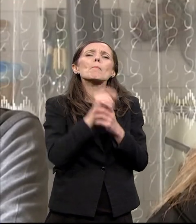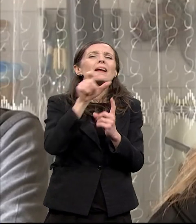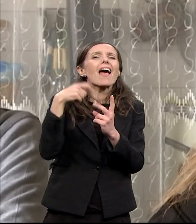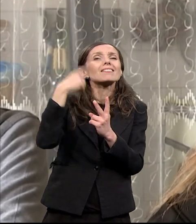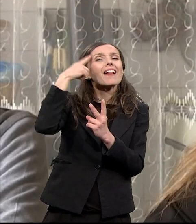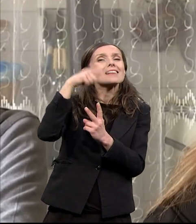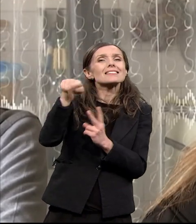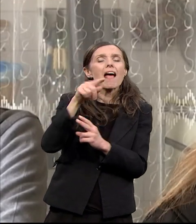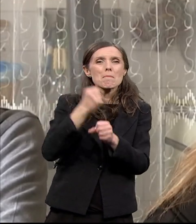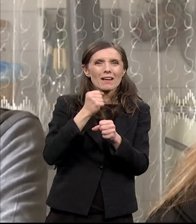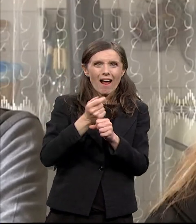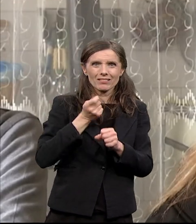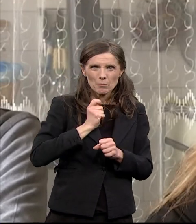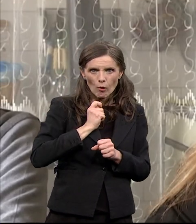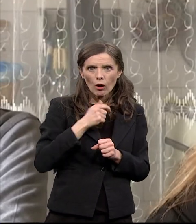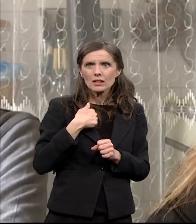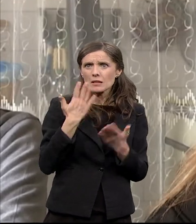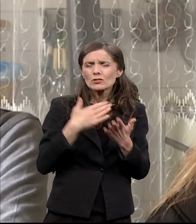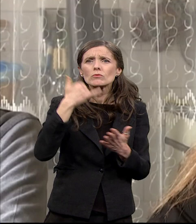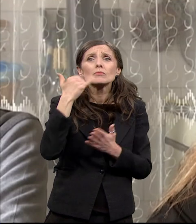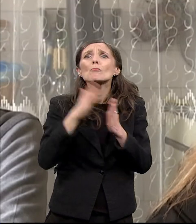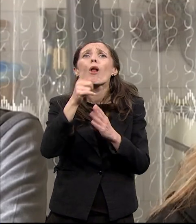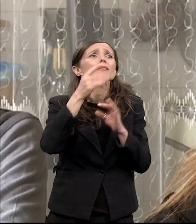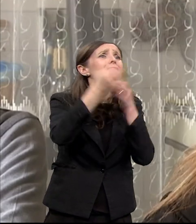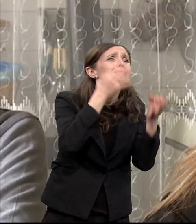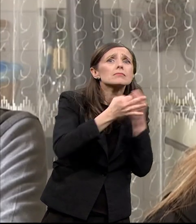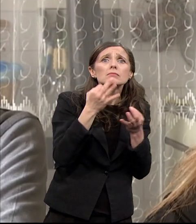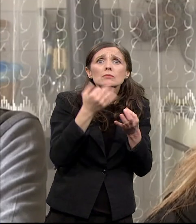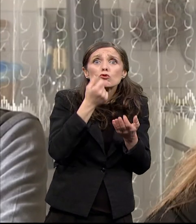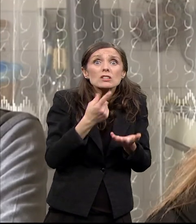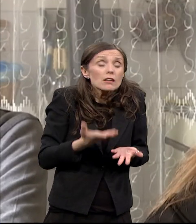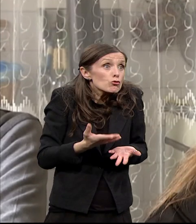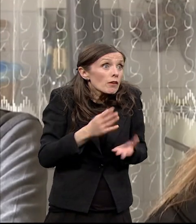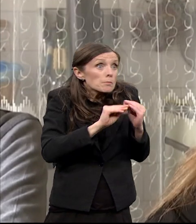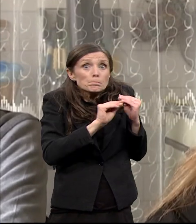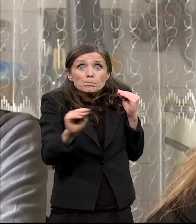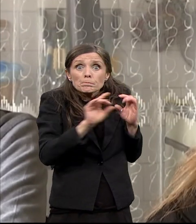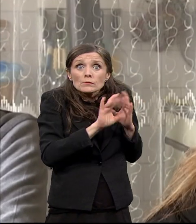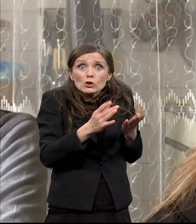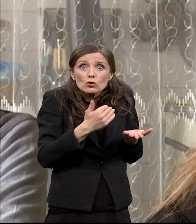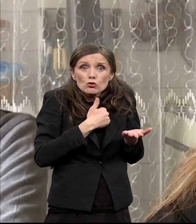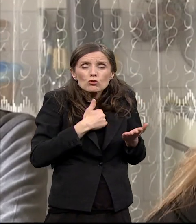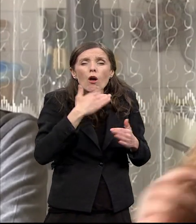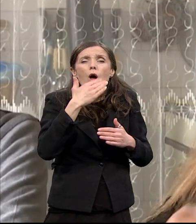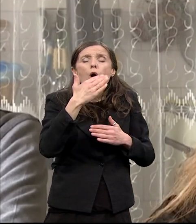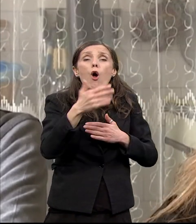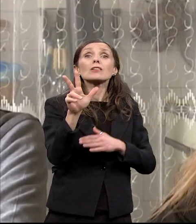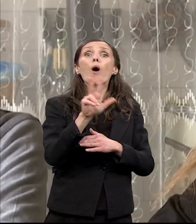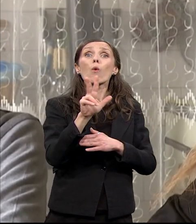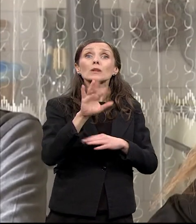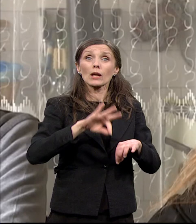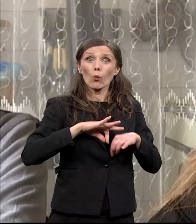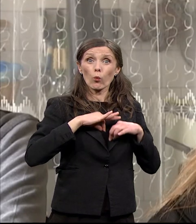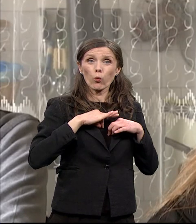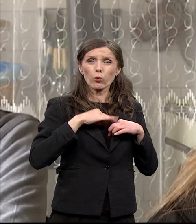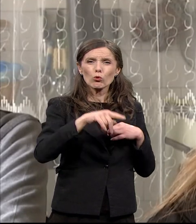su u policiji, koji da mi bilo ko objasni šta se dešava, pošto se gubi svaki trag. Nismo. I onda je u 3 ujutru zvonio fiksni,